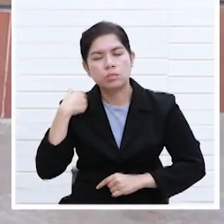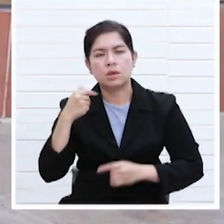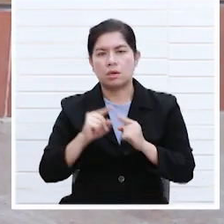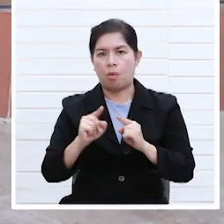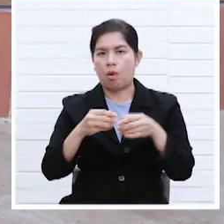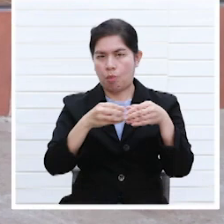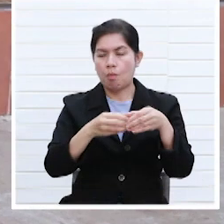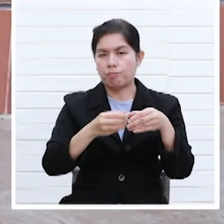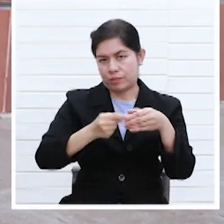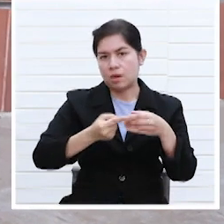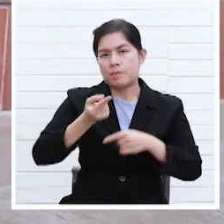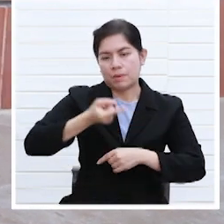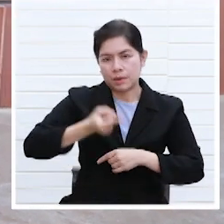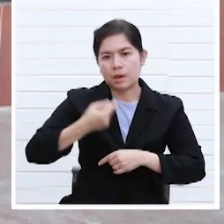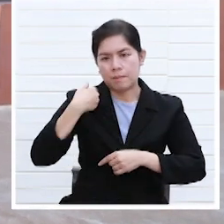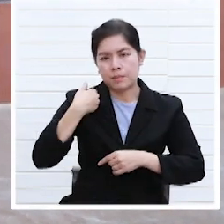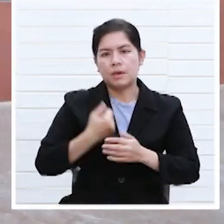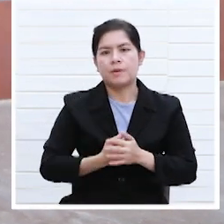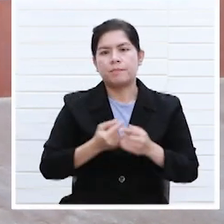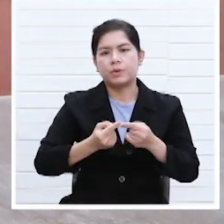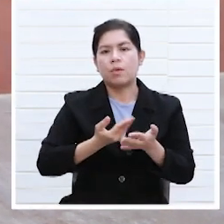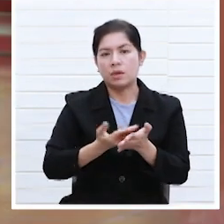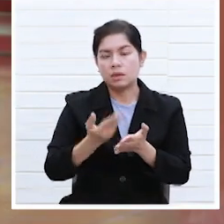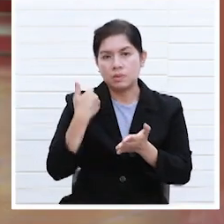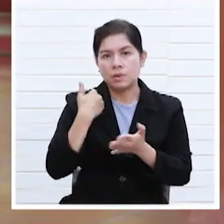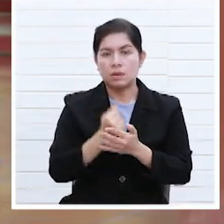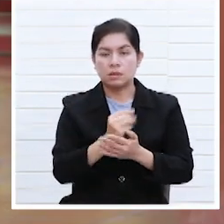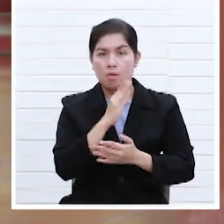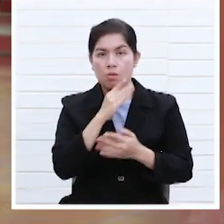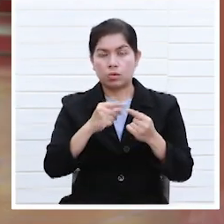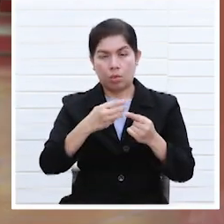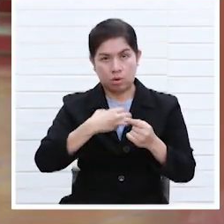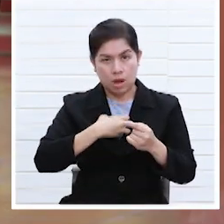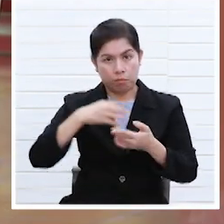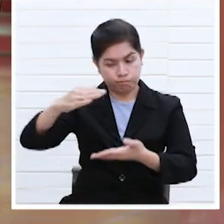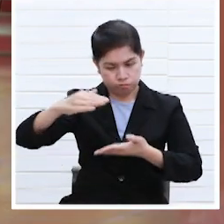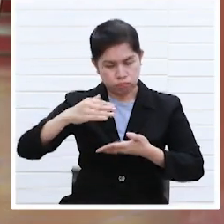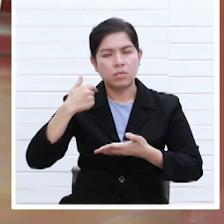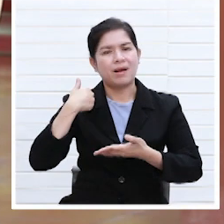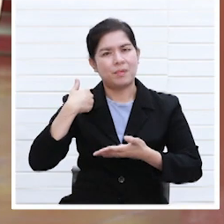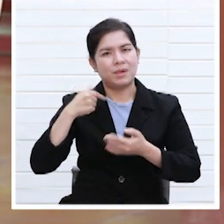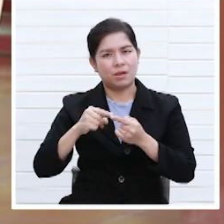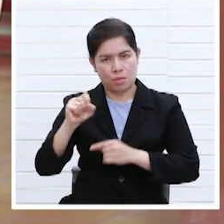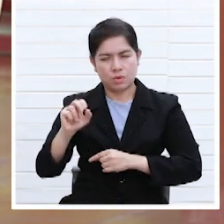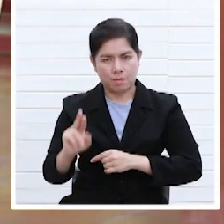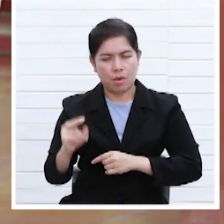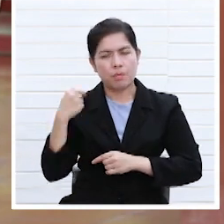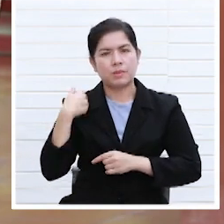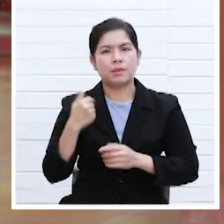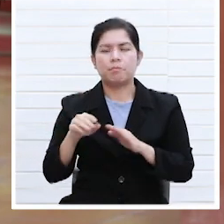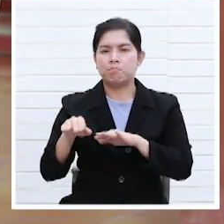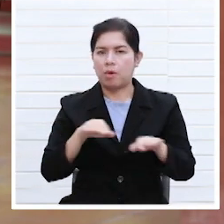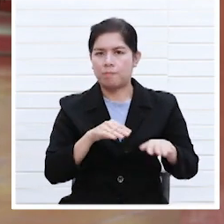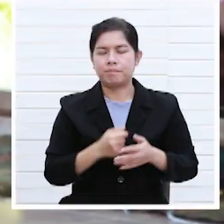ประจำก็ยังคงอยู ่ครับ เพราะว่าแม่สุภานีมีสต็อกเยอะเวลาเขาจะเอาเป็นร้านเรามีให้ เรามีให้เลย ใช่ ครับ